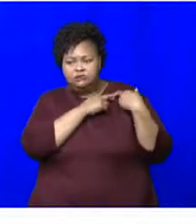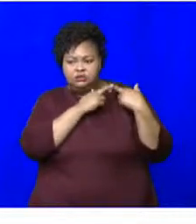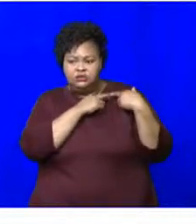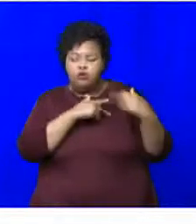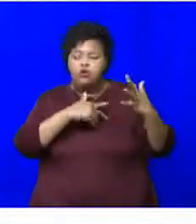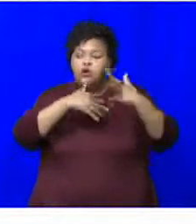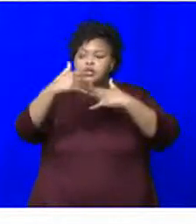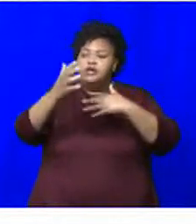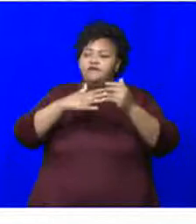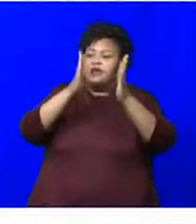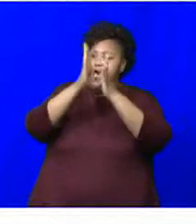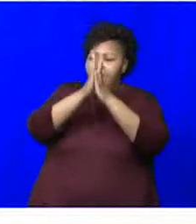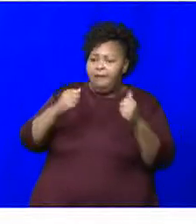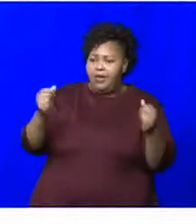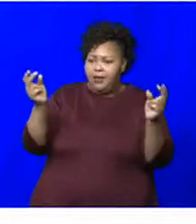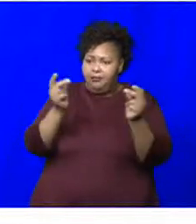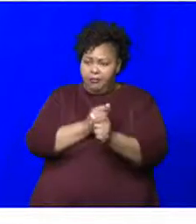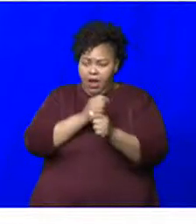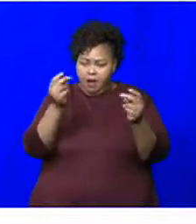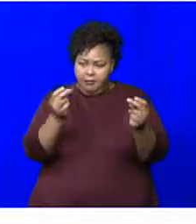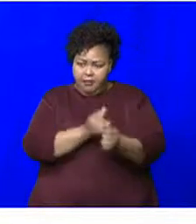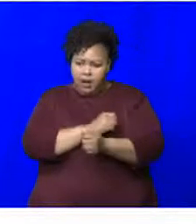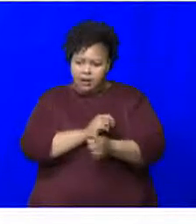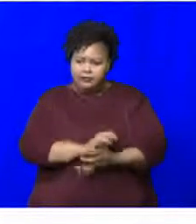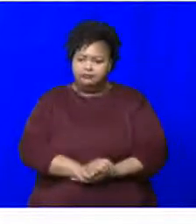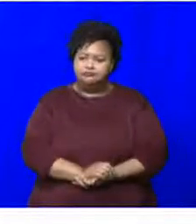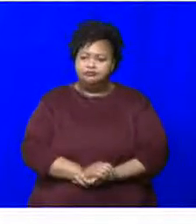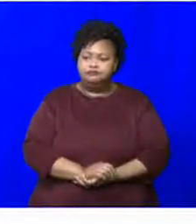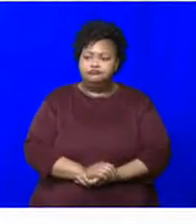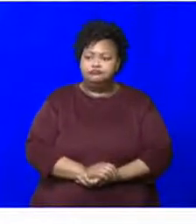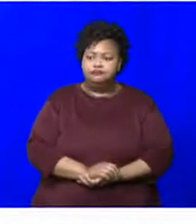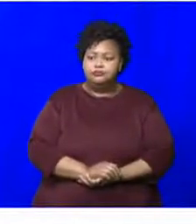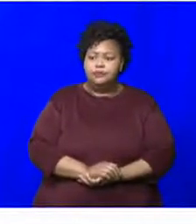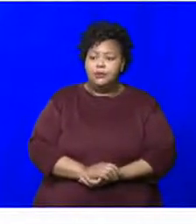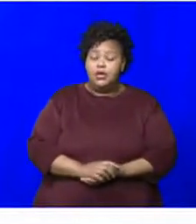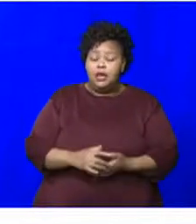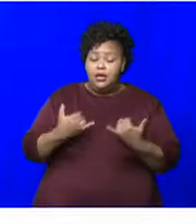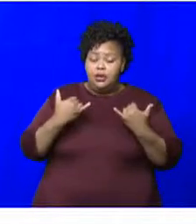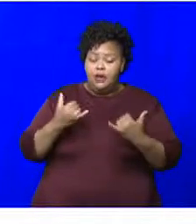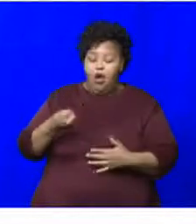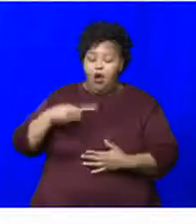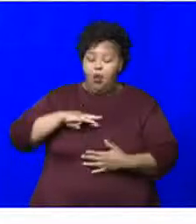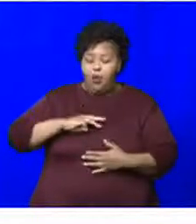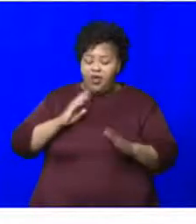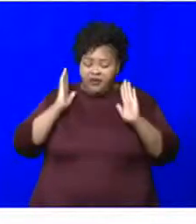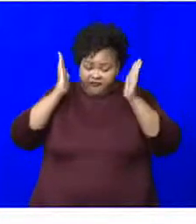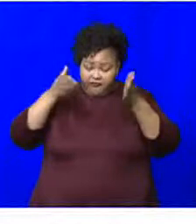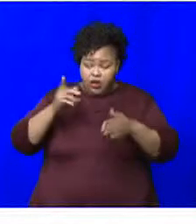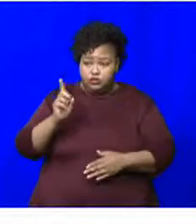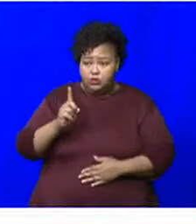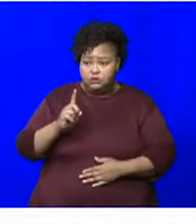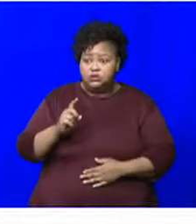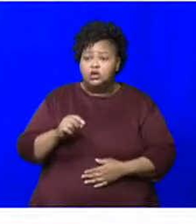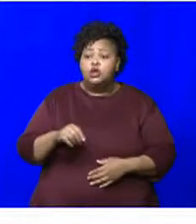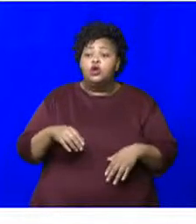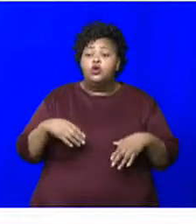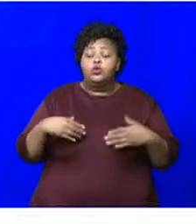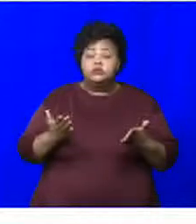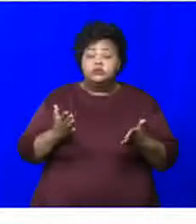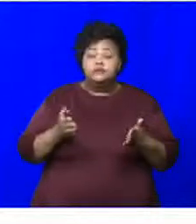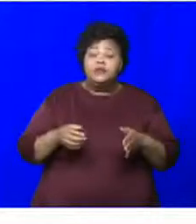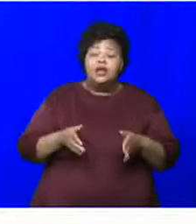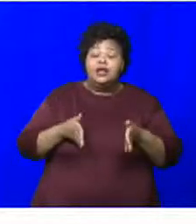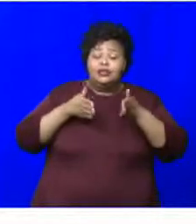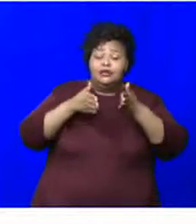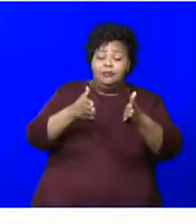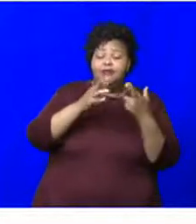kude i-fail oversight. Right now i-timeline yethu yekwe ukuthi immediately siyicetsa le disaster recovery. That is where we